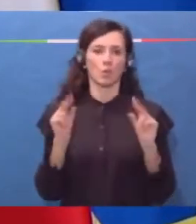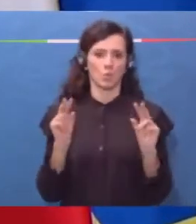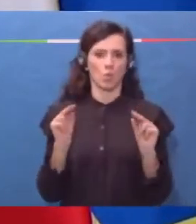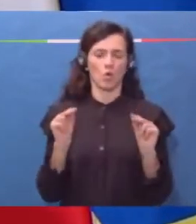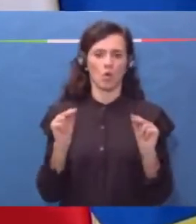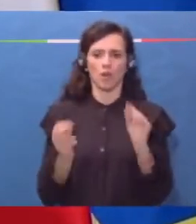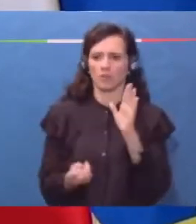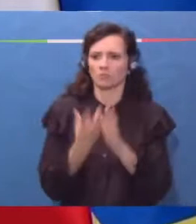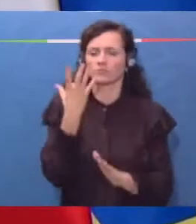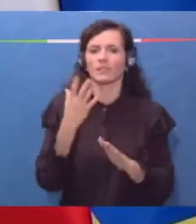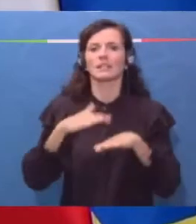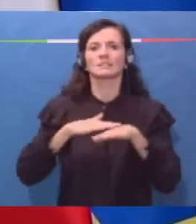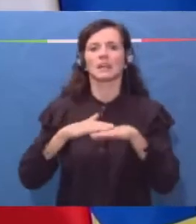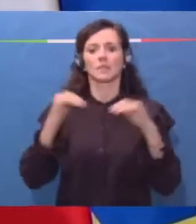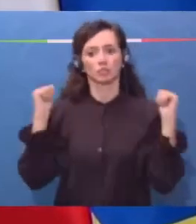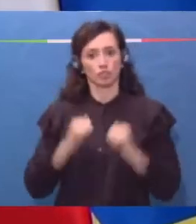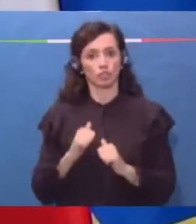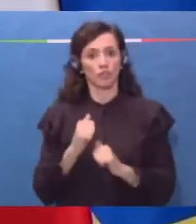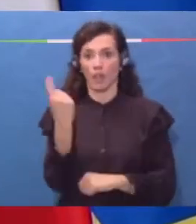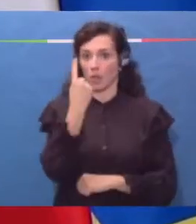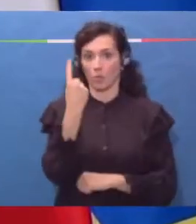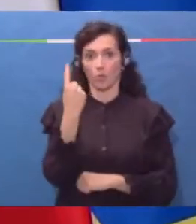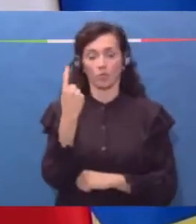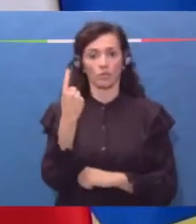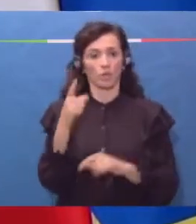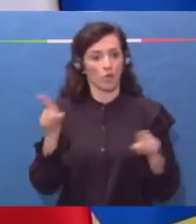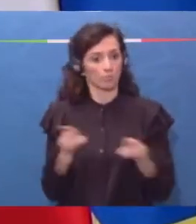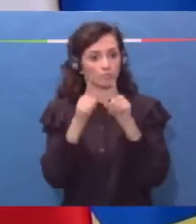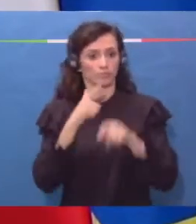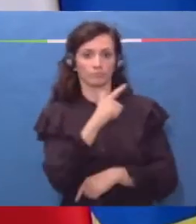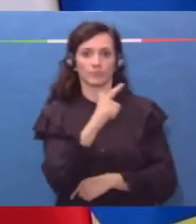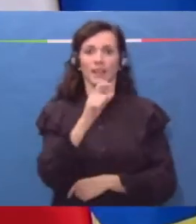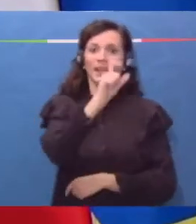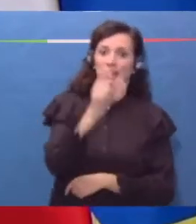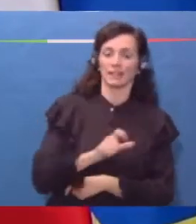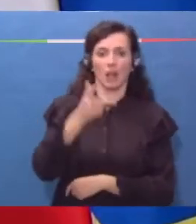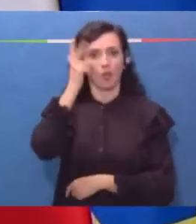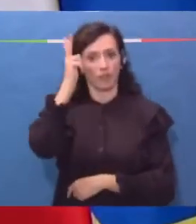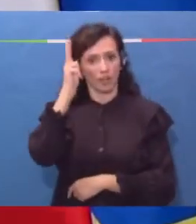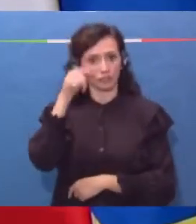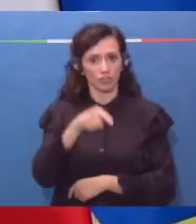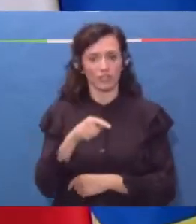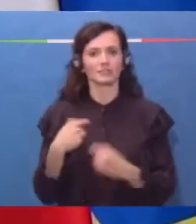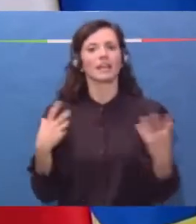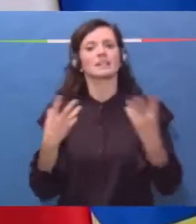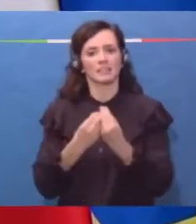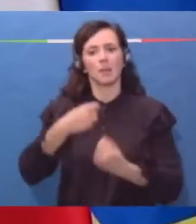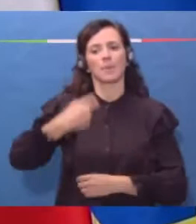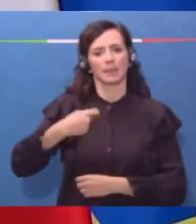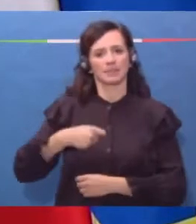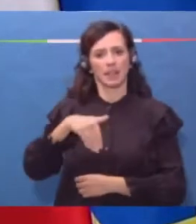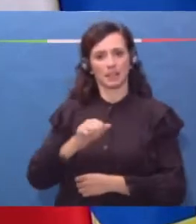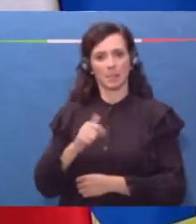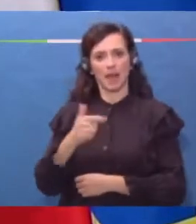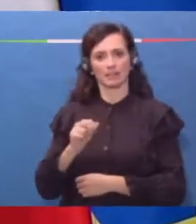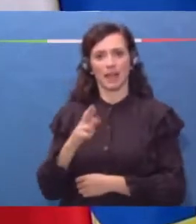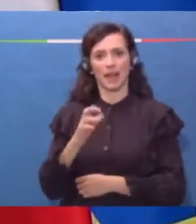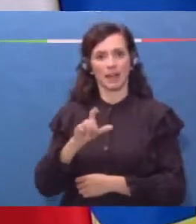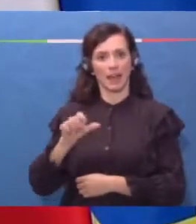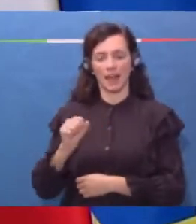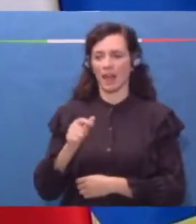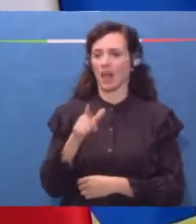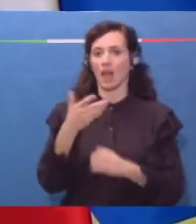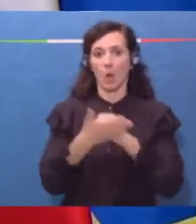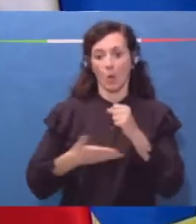creazione di un servizio civile comune italo-francese l'abbiamo lanciato con il presidente Mattarella da luglio scorso,